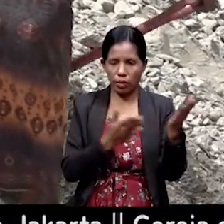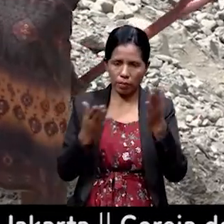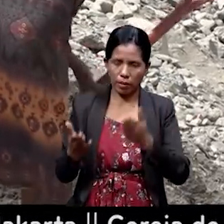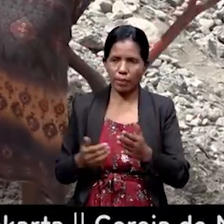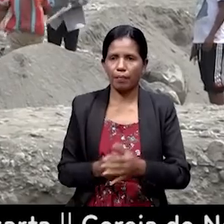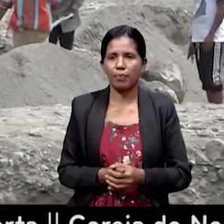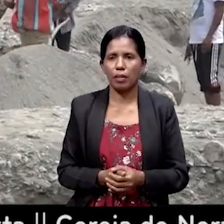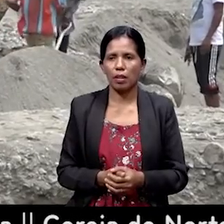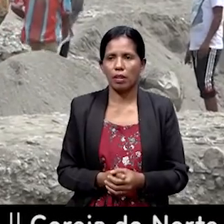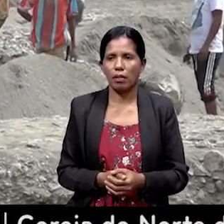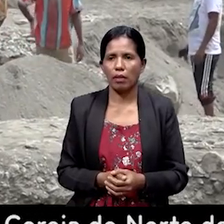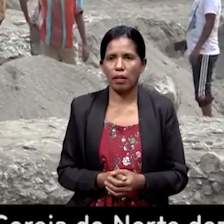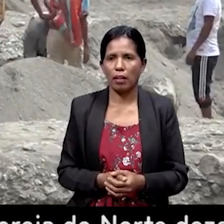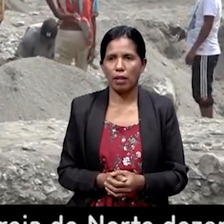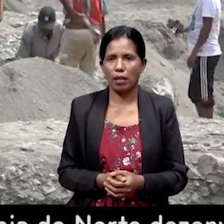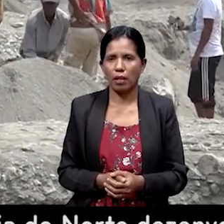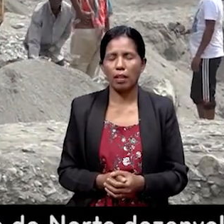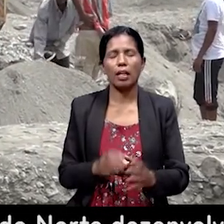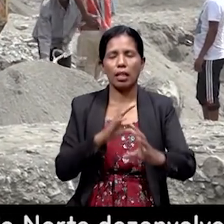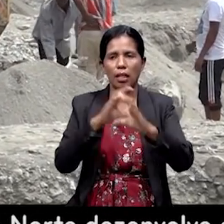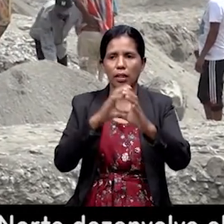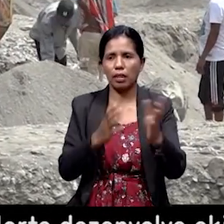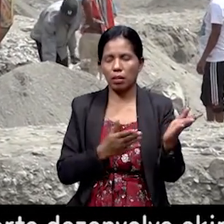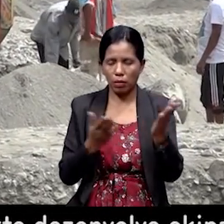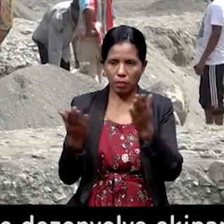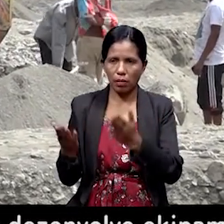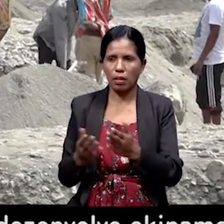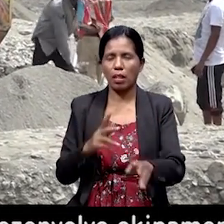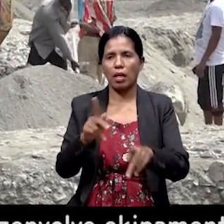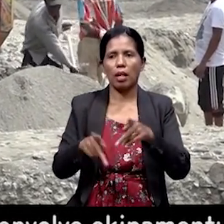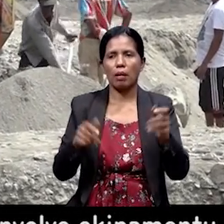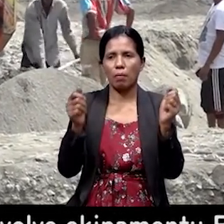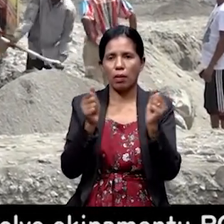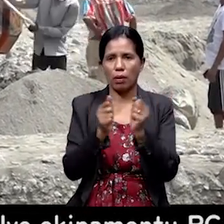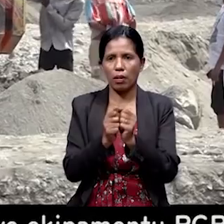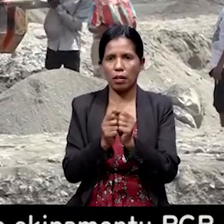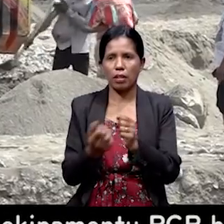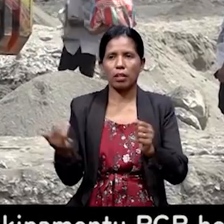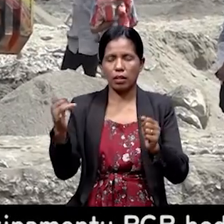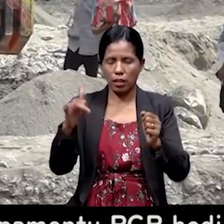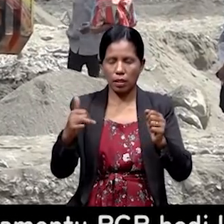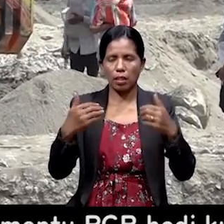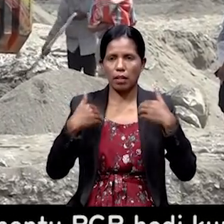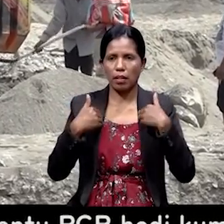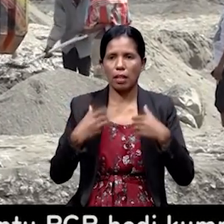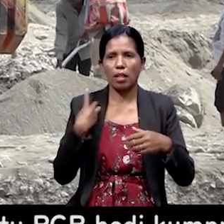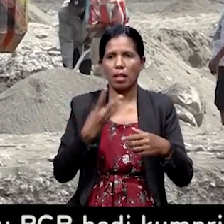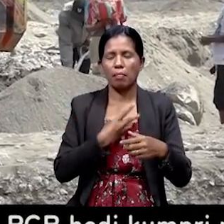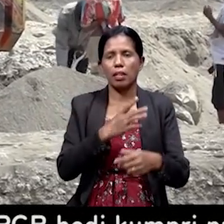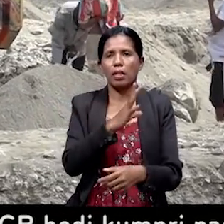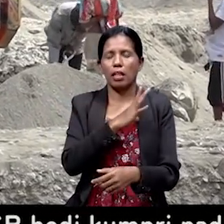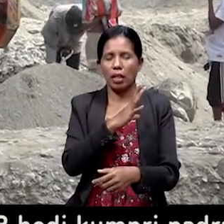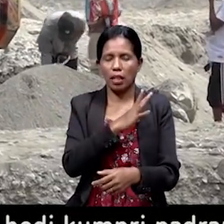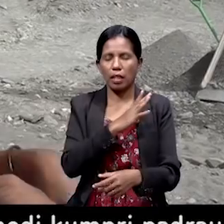Tula ne musi sang karetan sama tula ne. Ema ho sirni langganan ne iha. An sami ne hing karetan